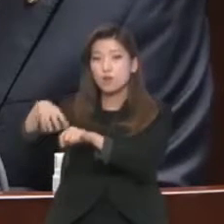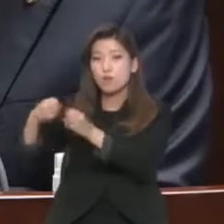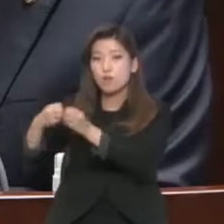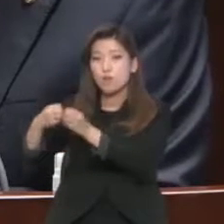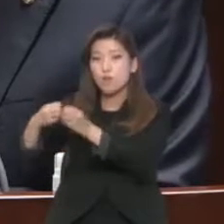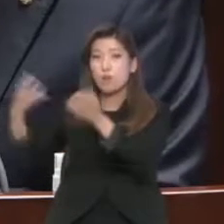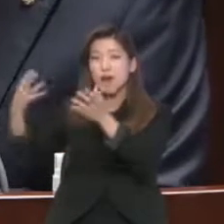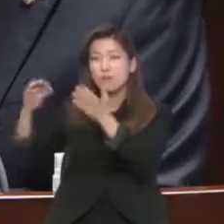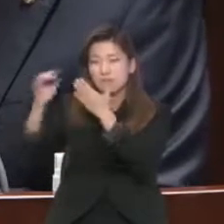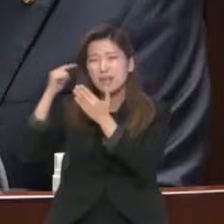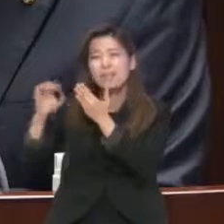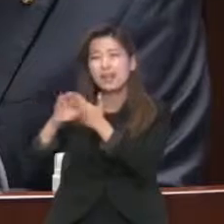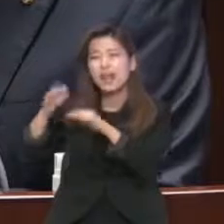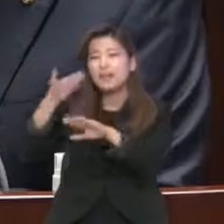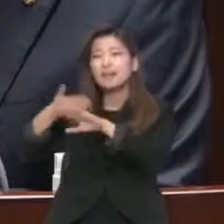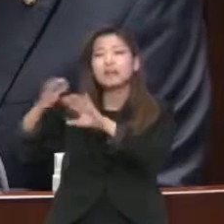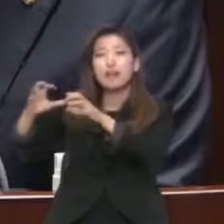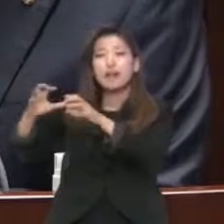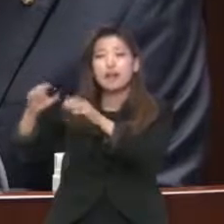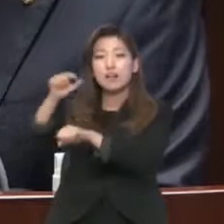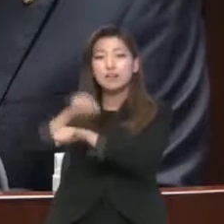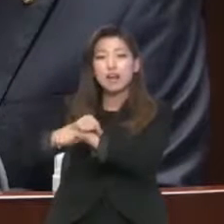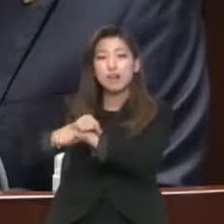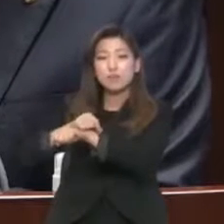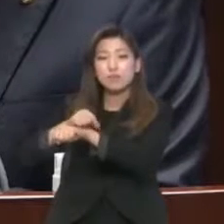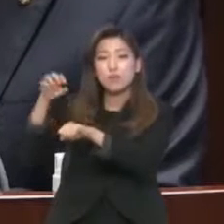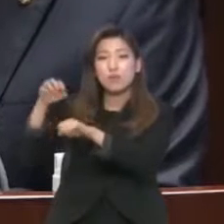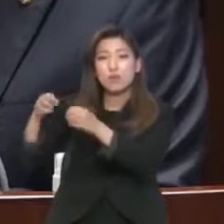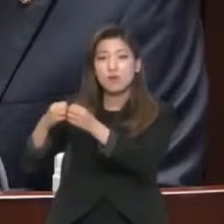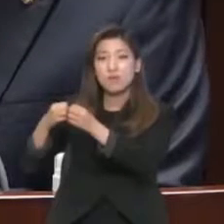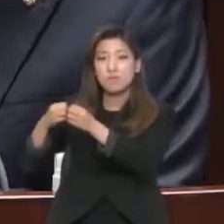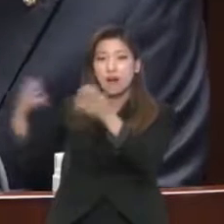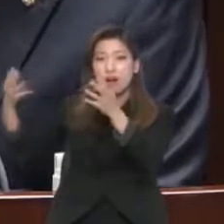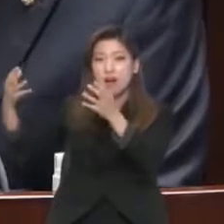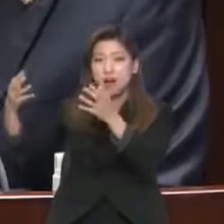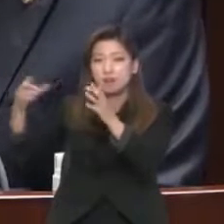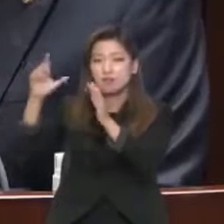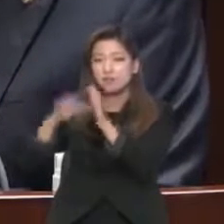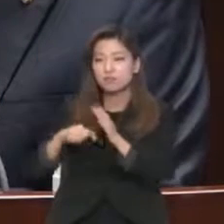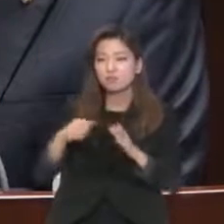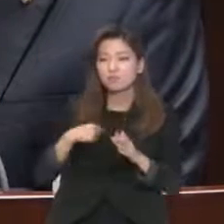일이 벌어진다면 대한민국이 과연 그냥 성명서 하나만 내고 말까요?